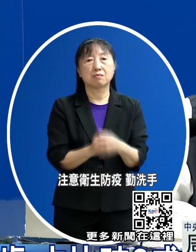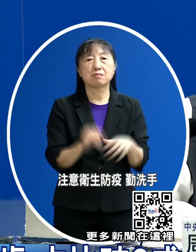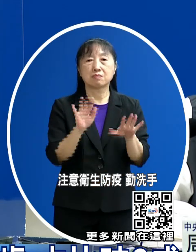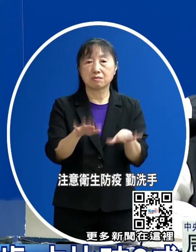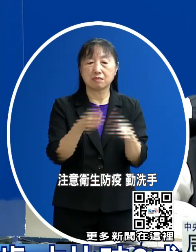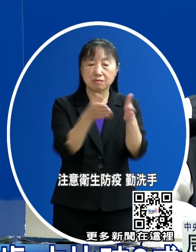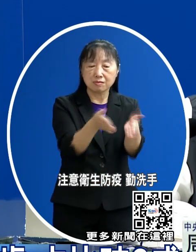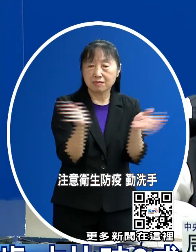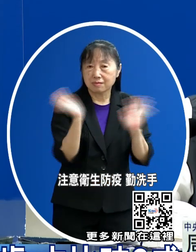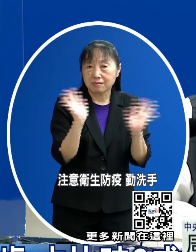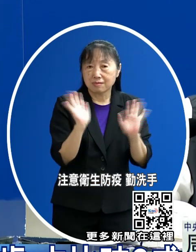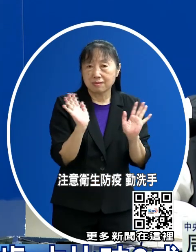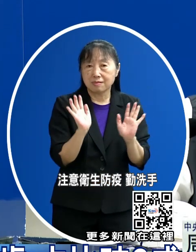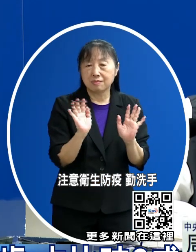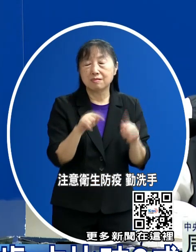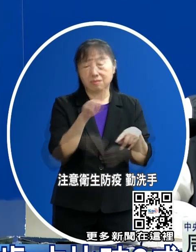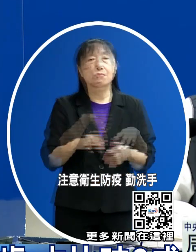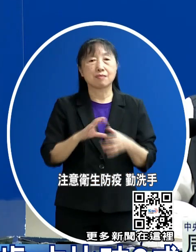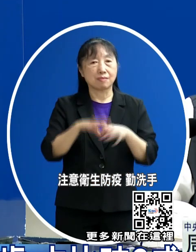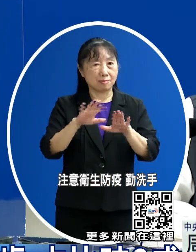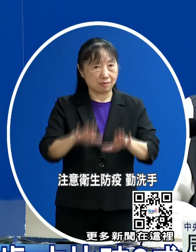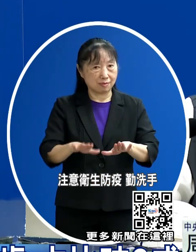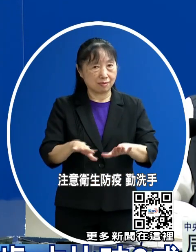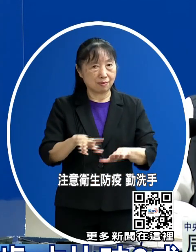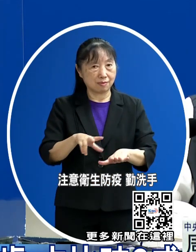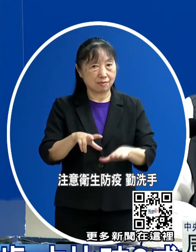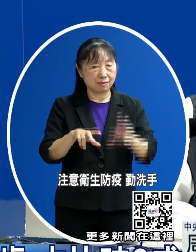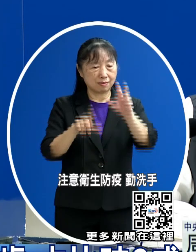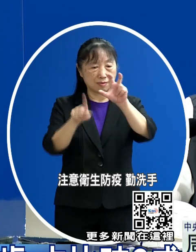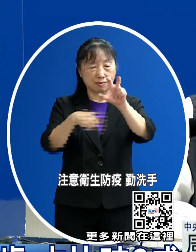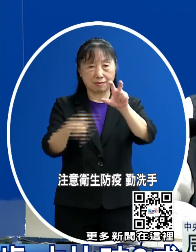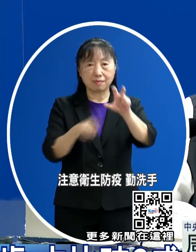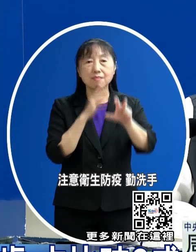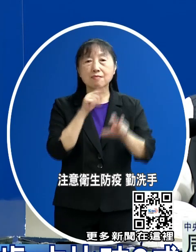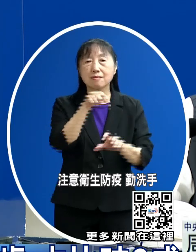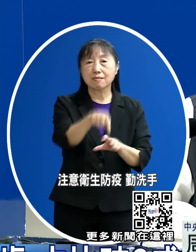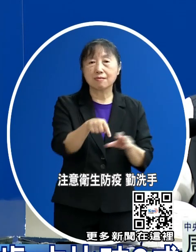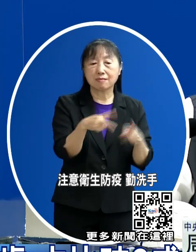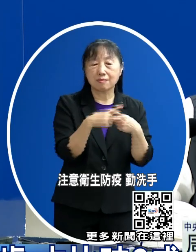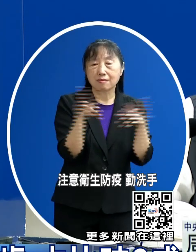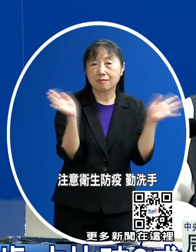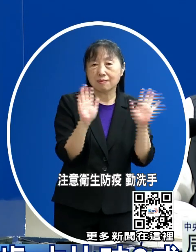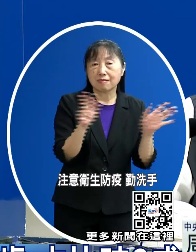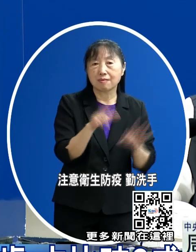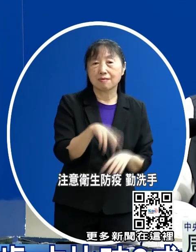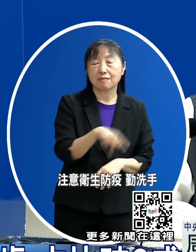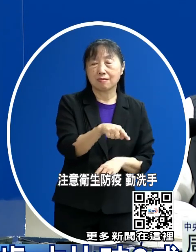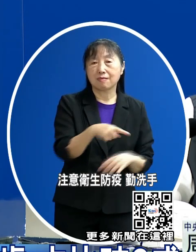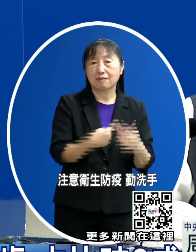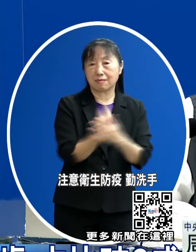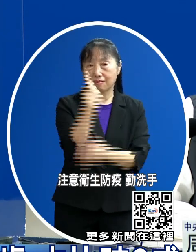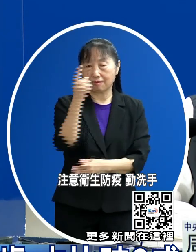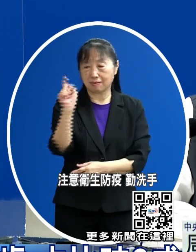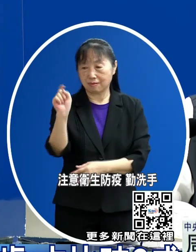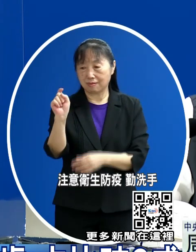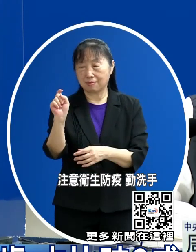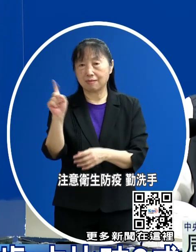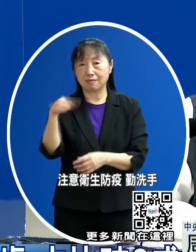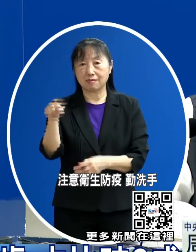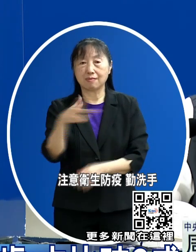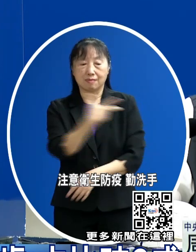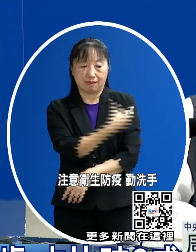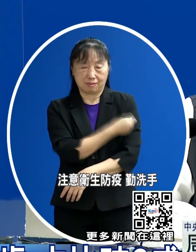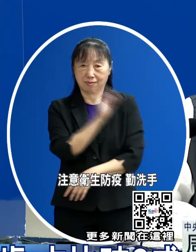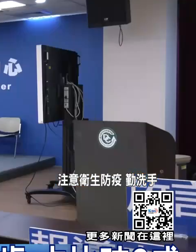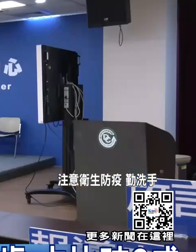的部分呢，这个所占的比例已经高达60%。70例的这个 MIS C 的小朋友的个案当中，只有10位。是